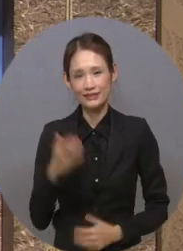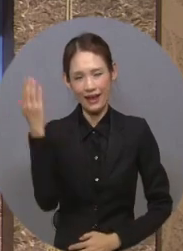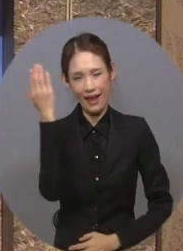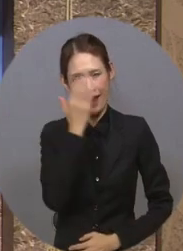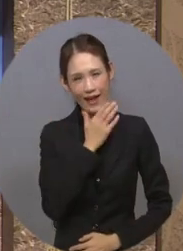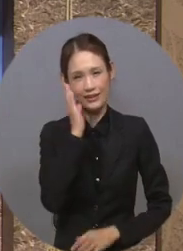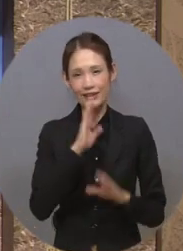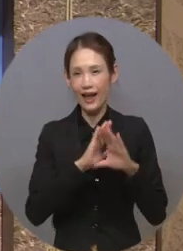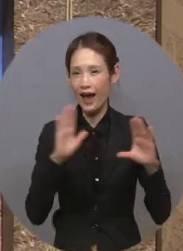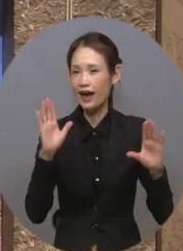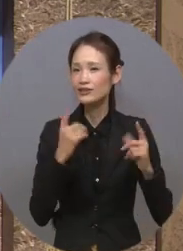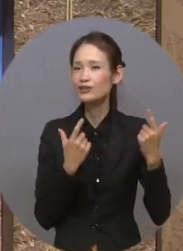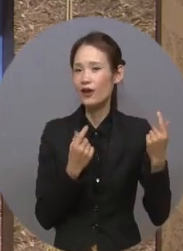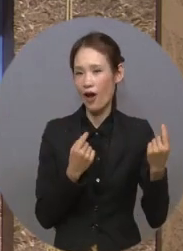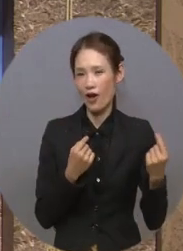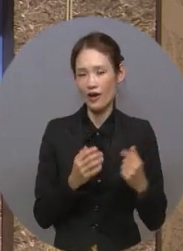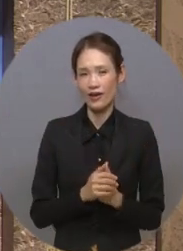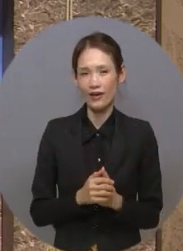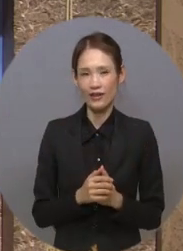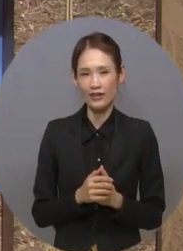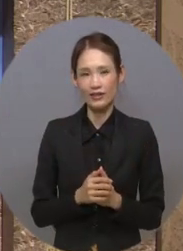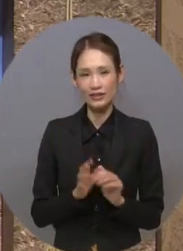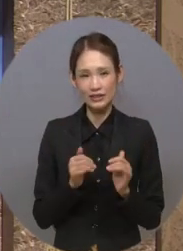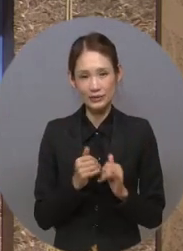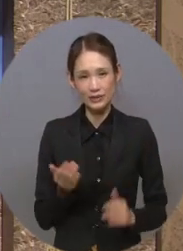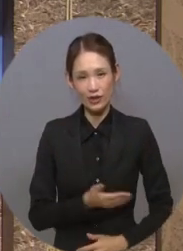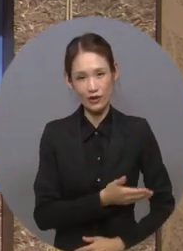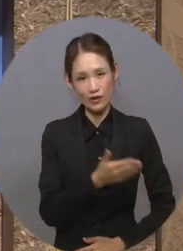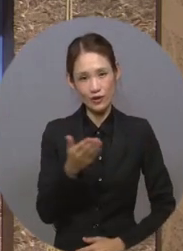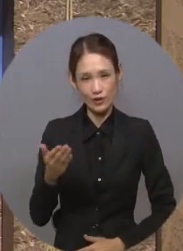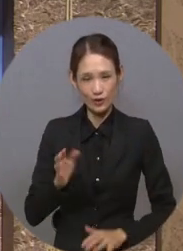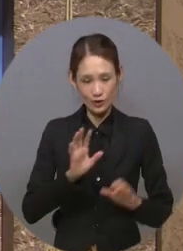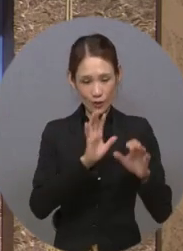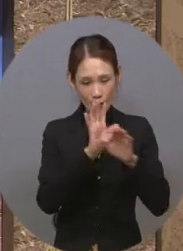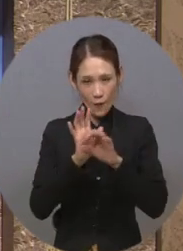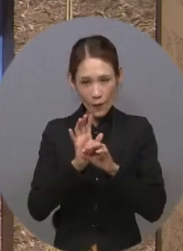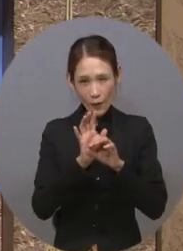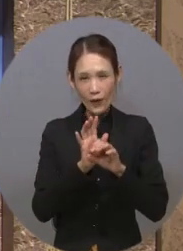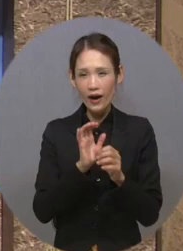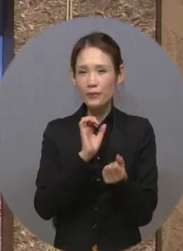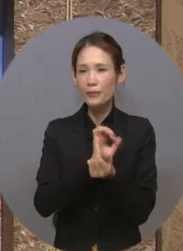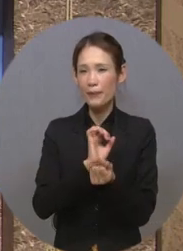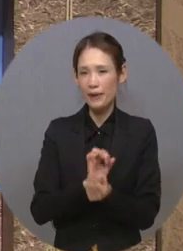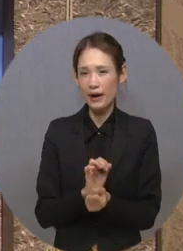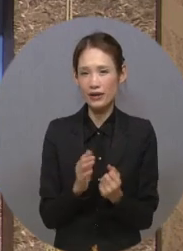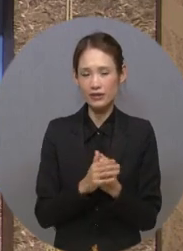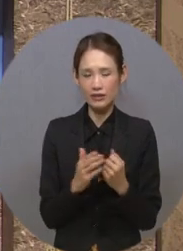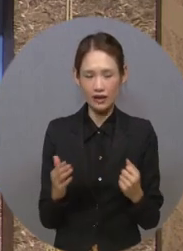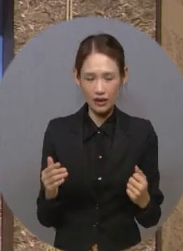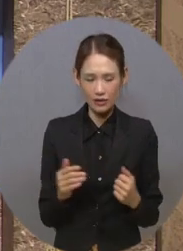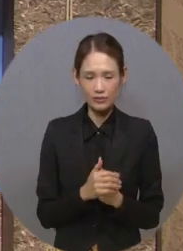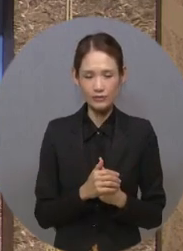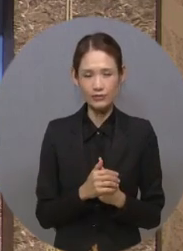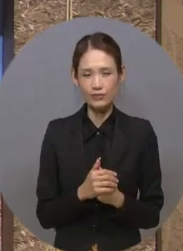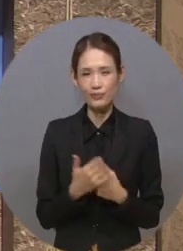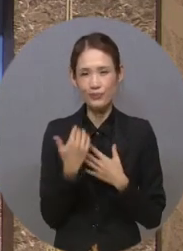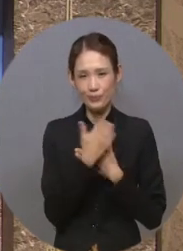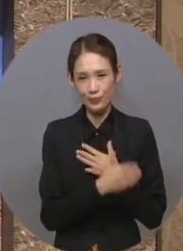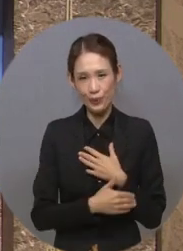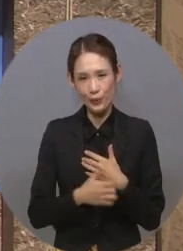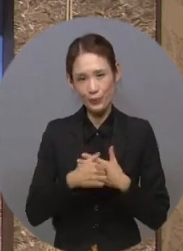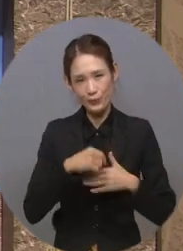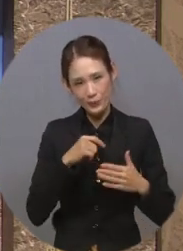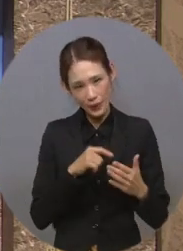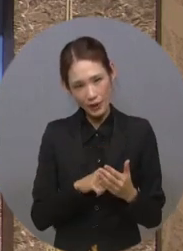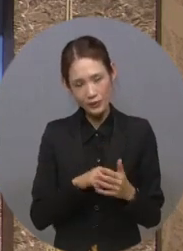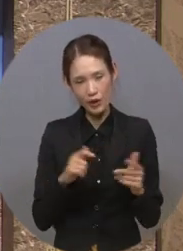가을 하늘처럼 우리 시민들 여러분께서 모두가 코로나로 지친 그 몸과 마음이 이렇게